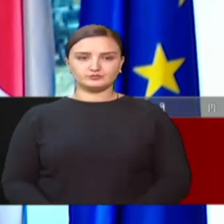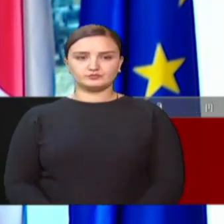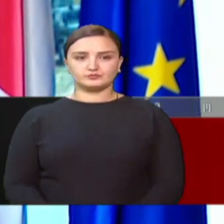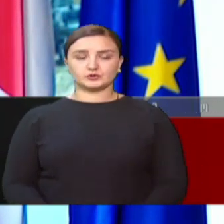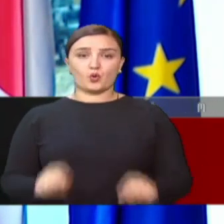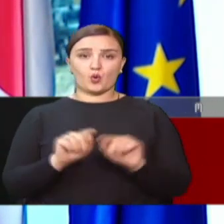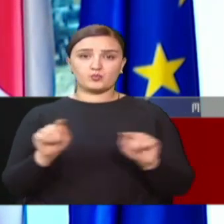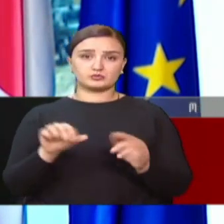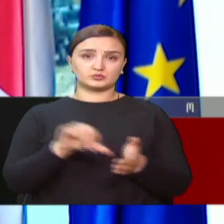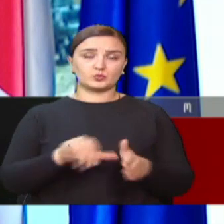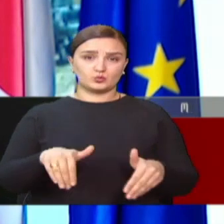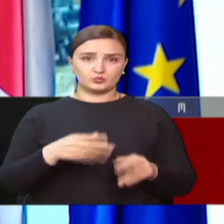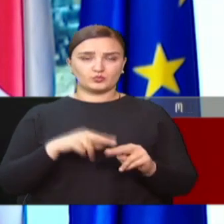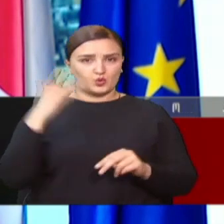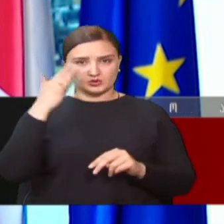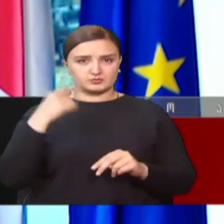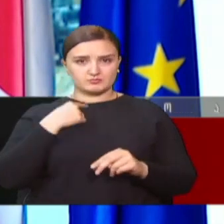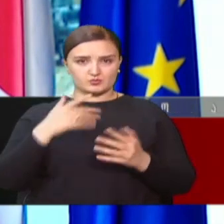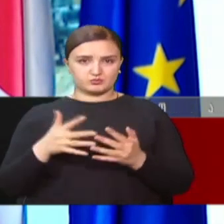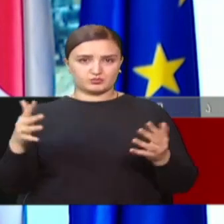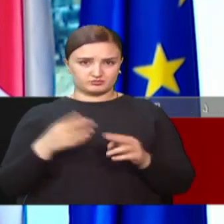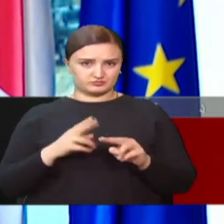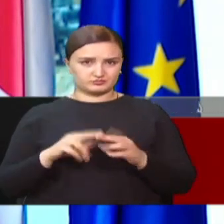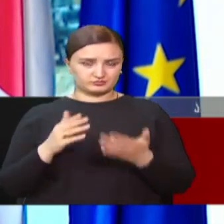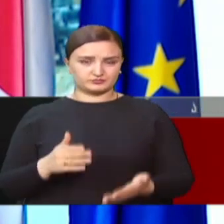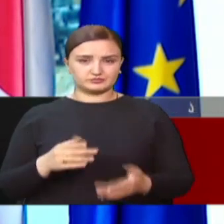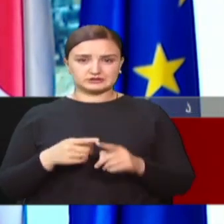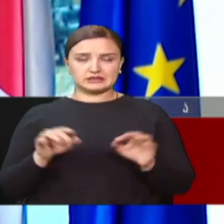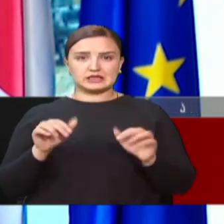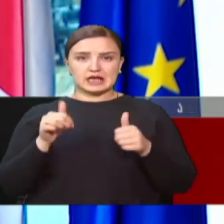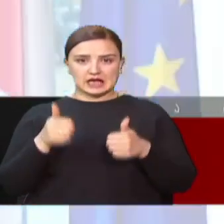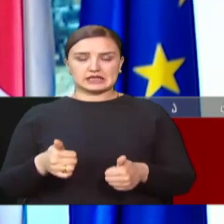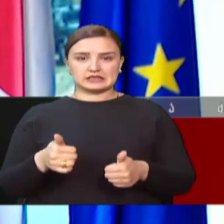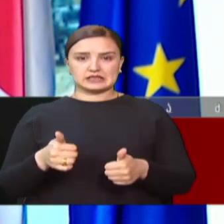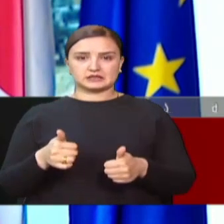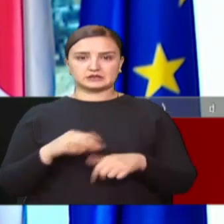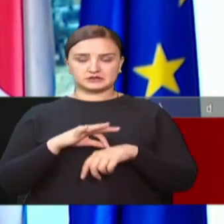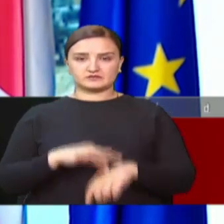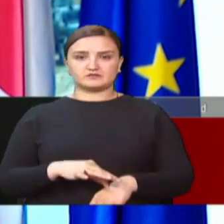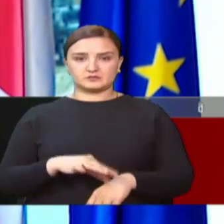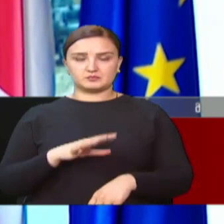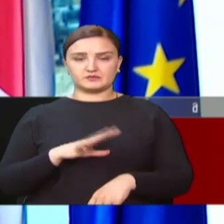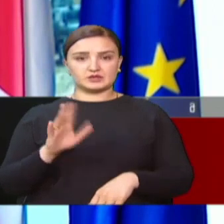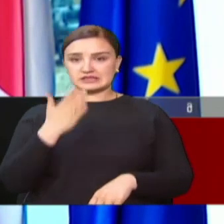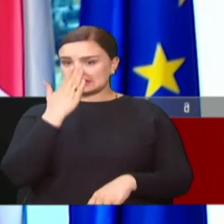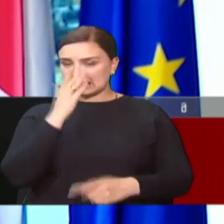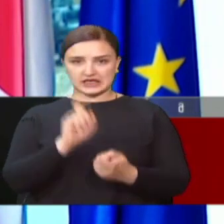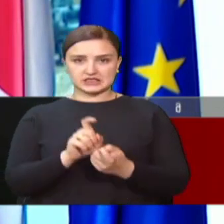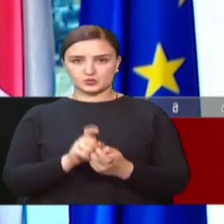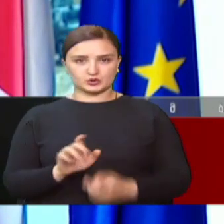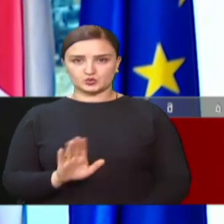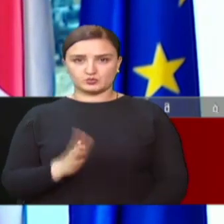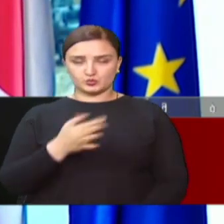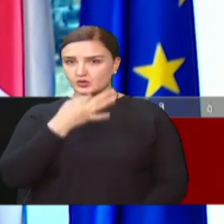თავისთავად. შესაბამისად მე მჯერა რომ ის იყო სწორად და კარგად ჩატარებული კლევა აირა ის სარკეს კი არ უნდა ეჩქუებოდე თუ